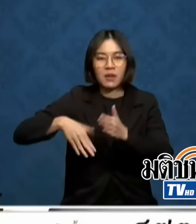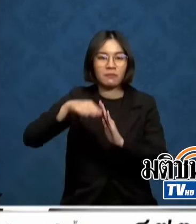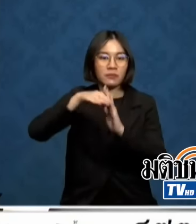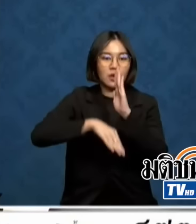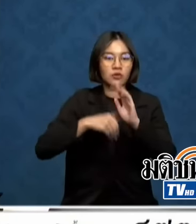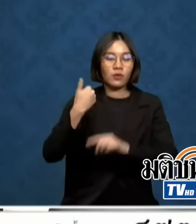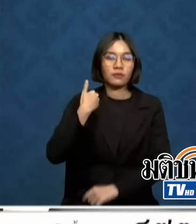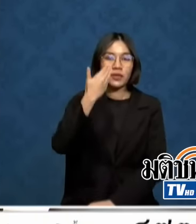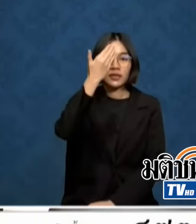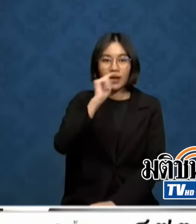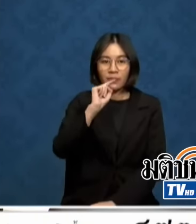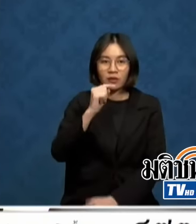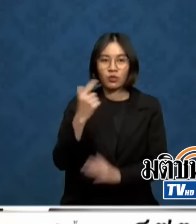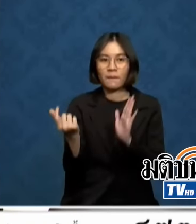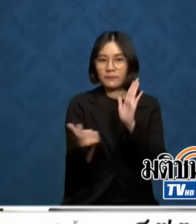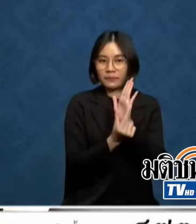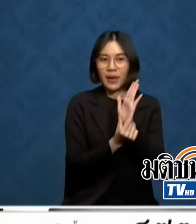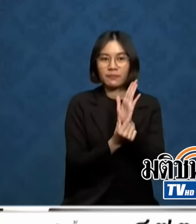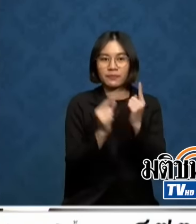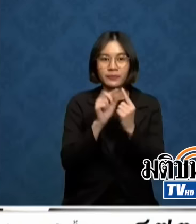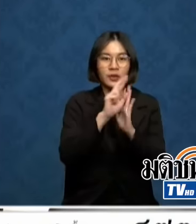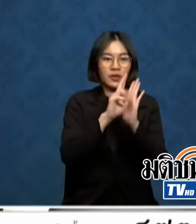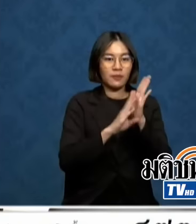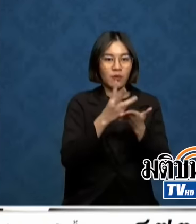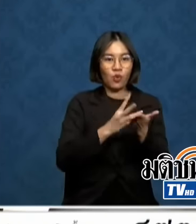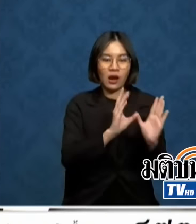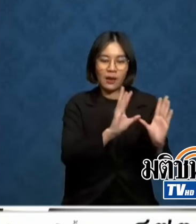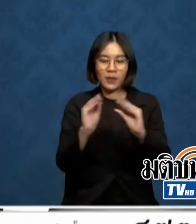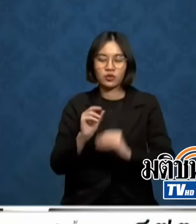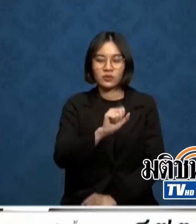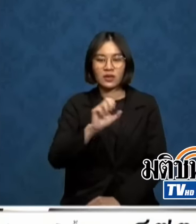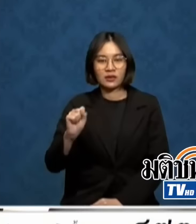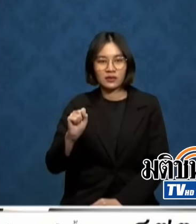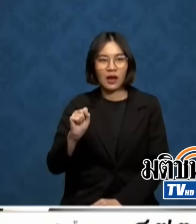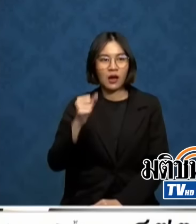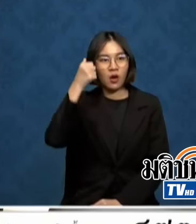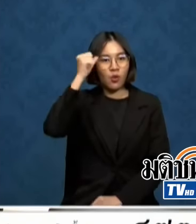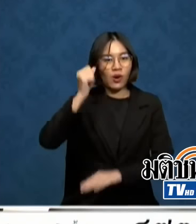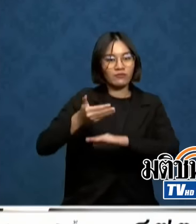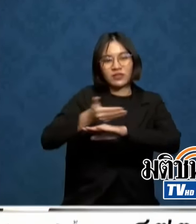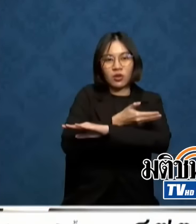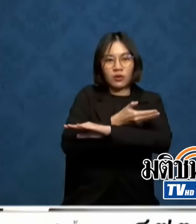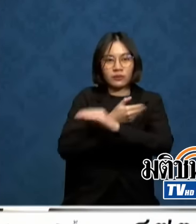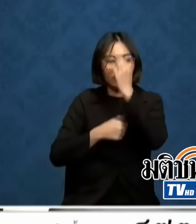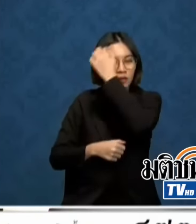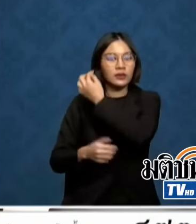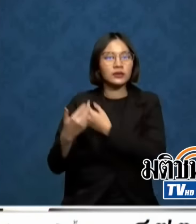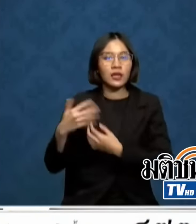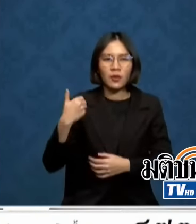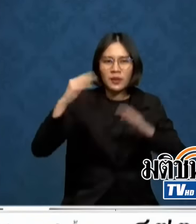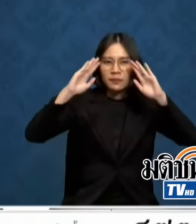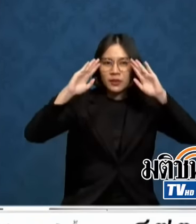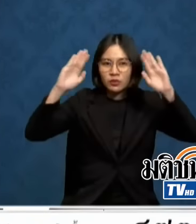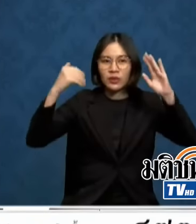ขั้นตอนที่ทำให้ร่างนั้นถูกบรรจุเข้าสู่ระเบียบวาระการประชุมสภาเมื่อไม่กี่วันก่อนหน้านี้และทำให้เรามีบท